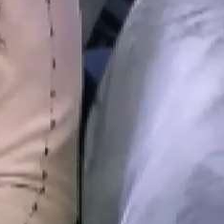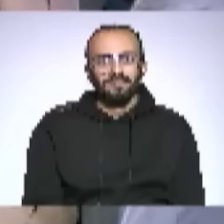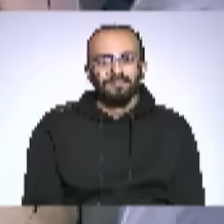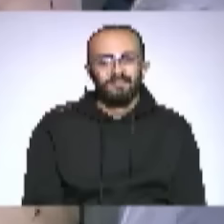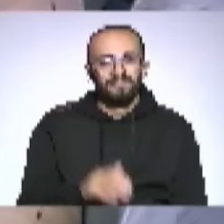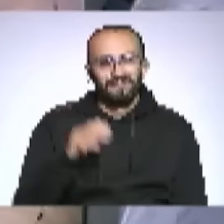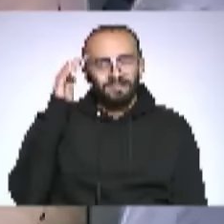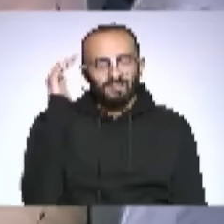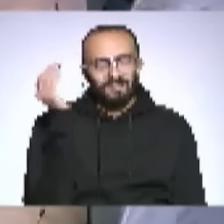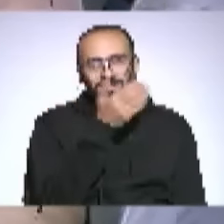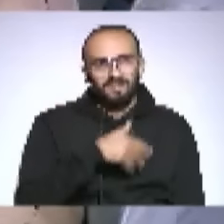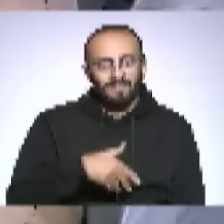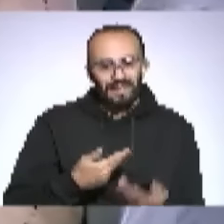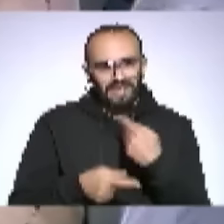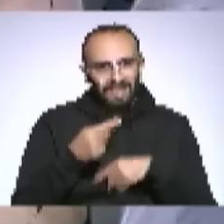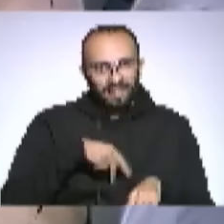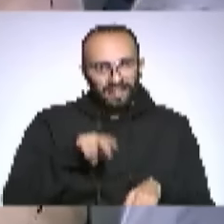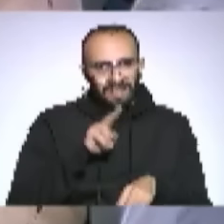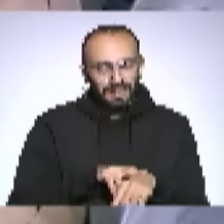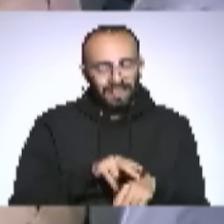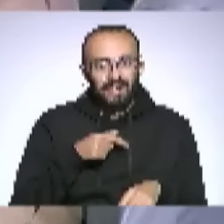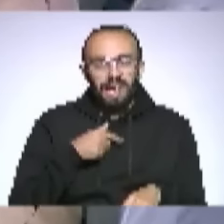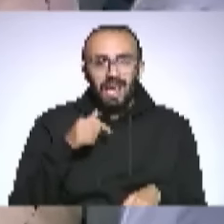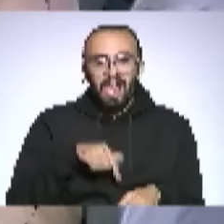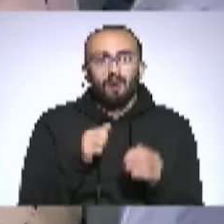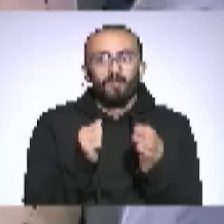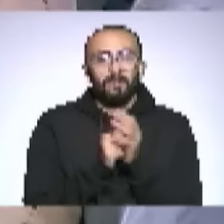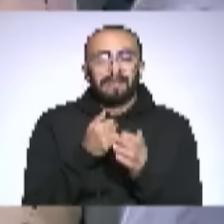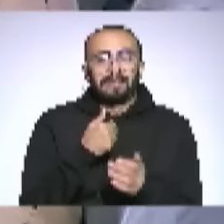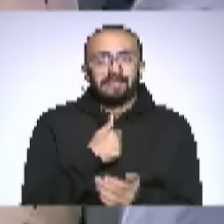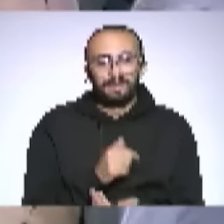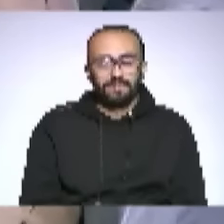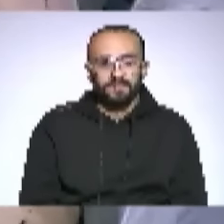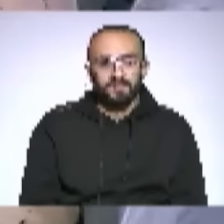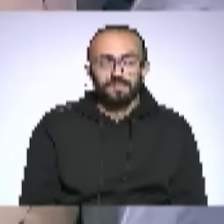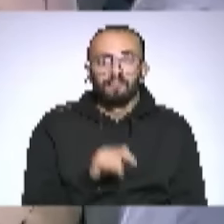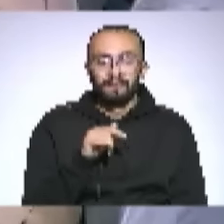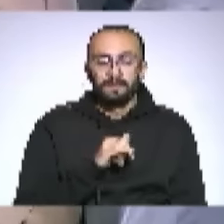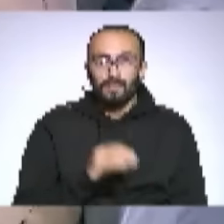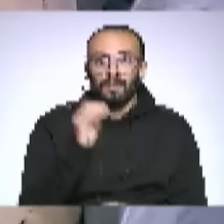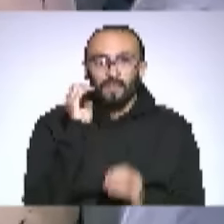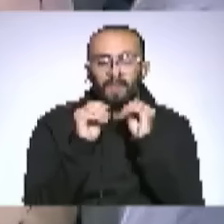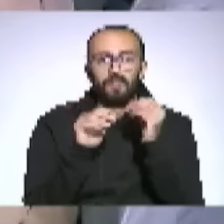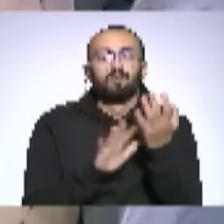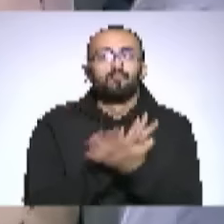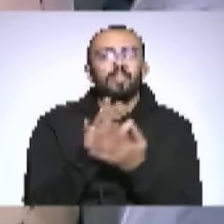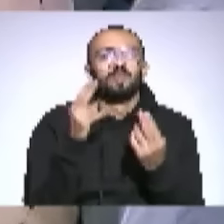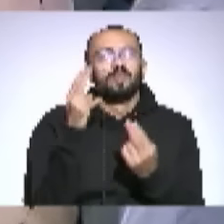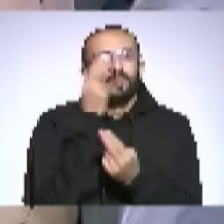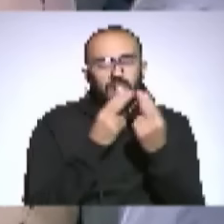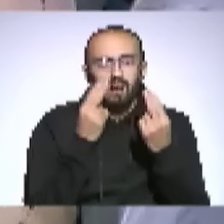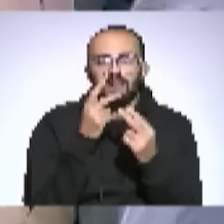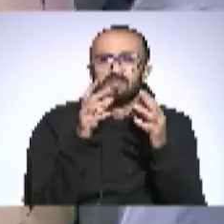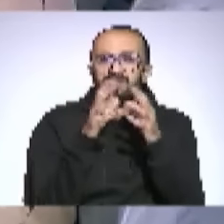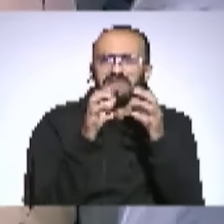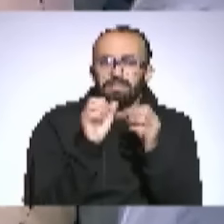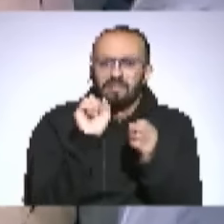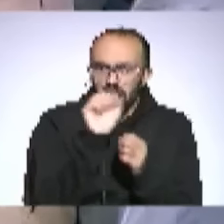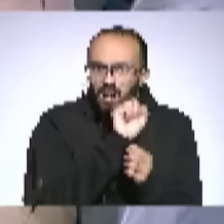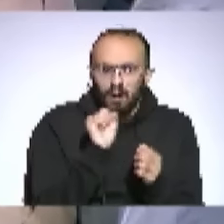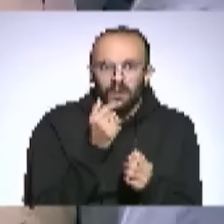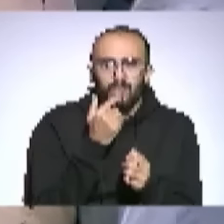برحب بحضراتكم معانا مره تانيه فانا وبيتي ودايما حلقات الرد على المشاكل او الاسئله او الاستفسارات بتبقى من